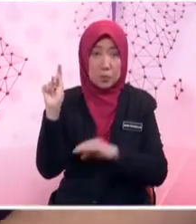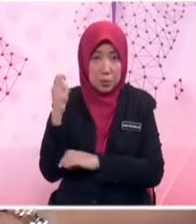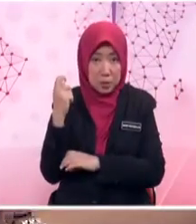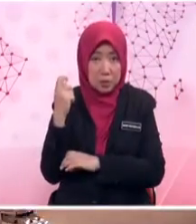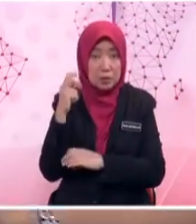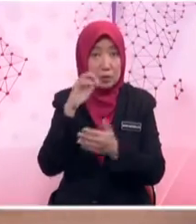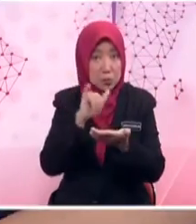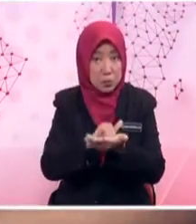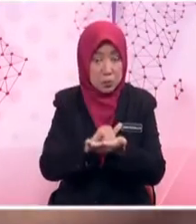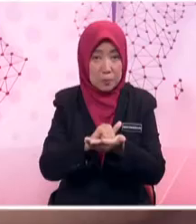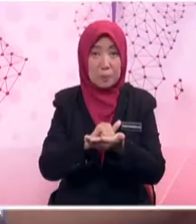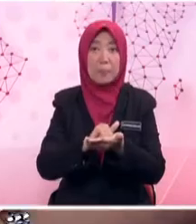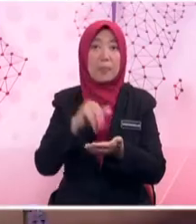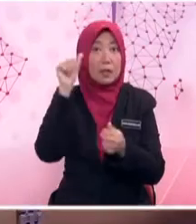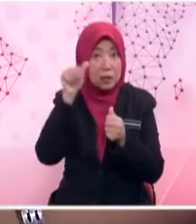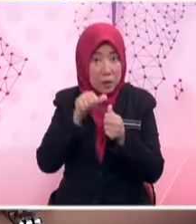pertama,